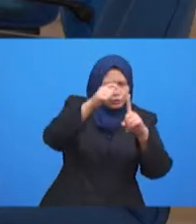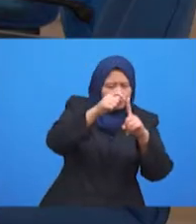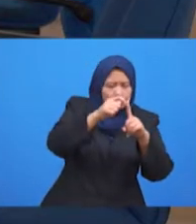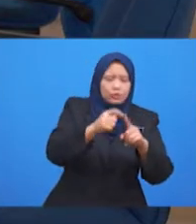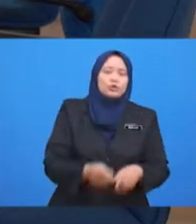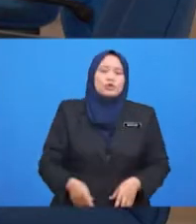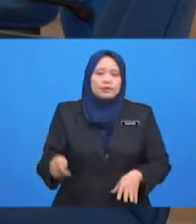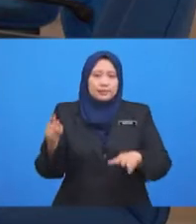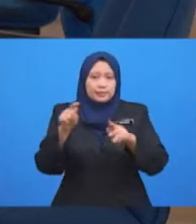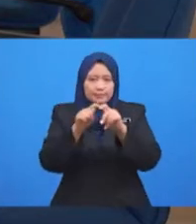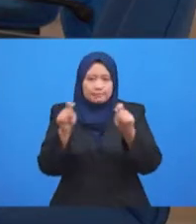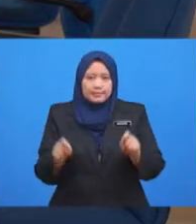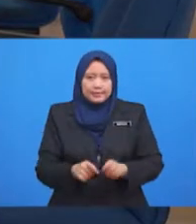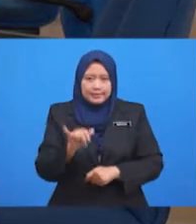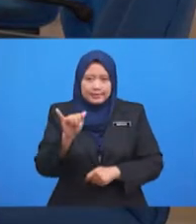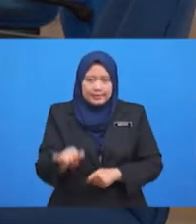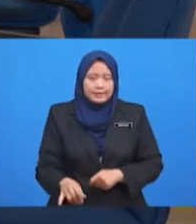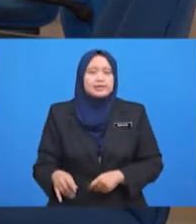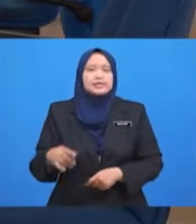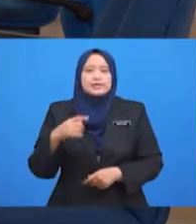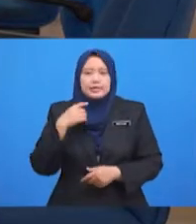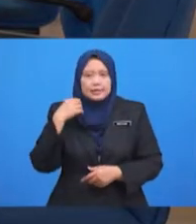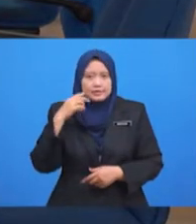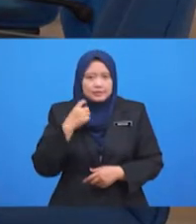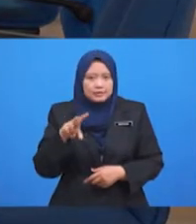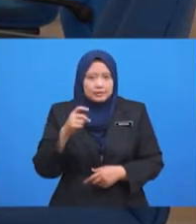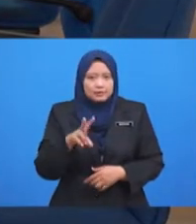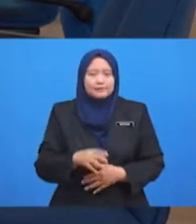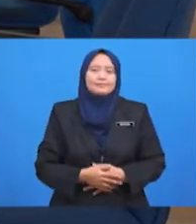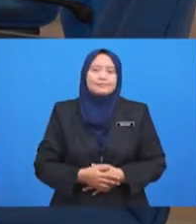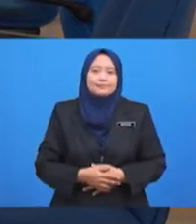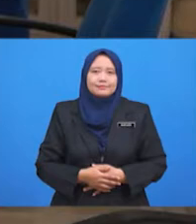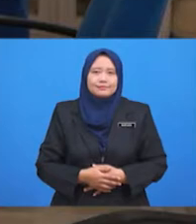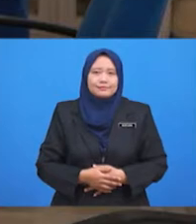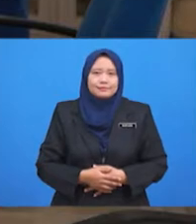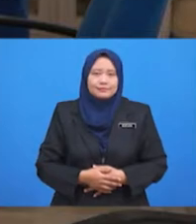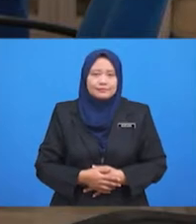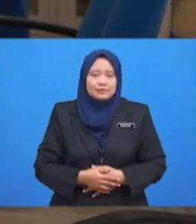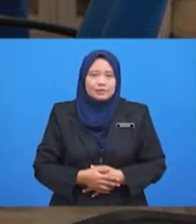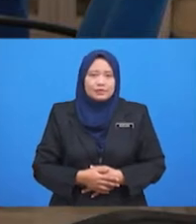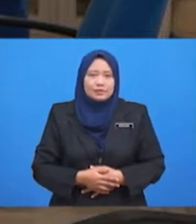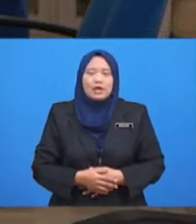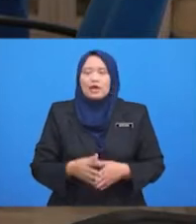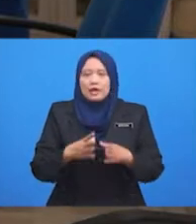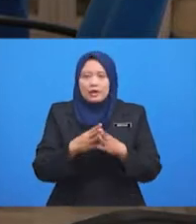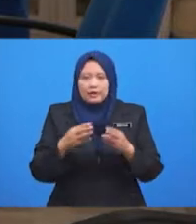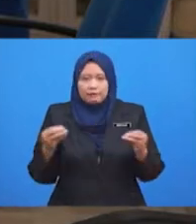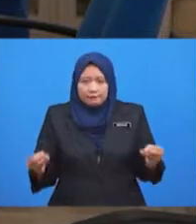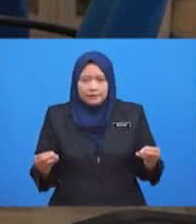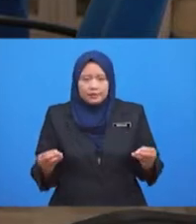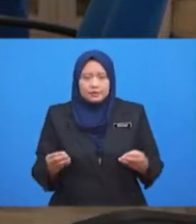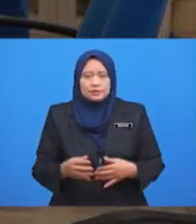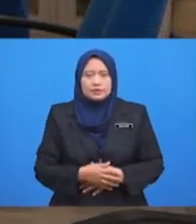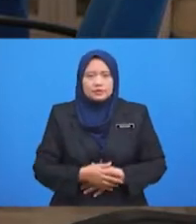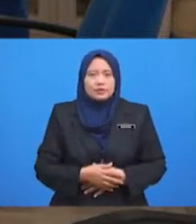Padam suis dan tanggalkan prop. Bahagian 2 berhenti di sini. Selepas proses rangsangan